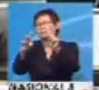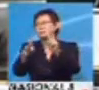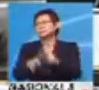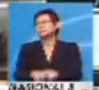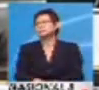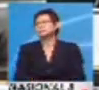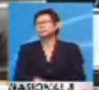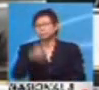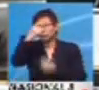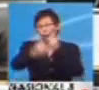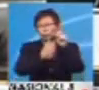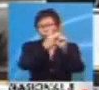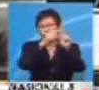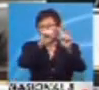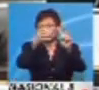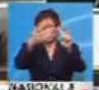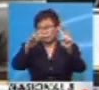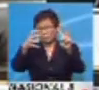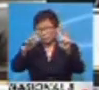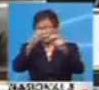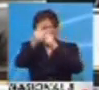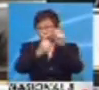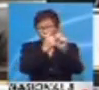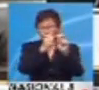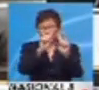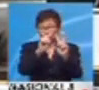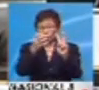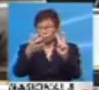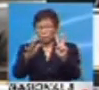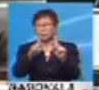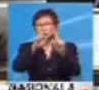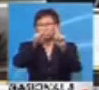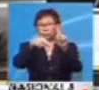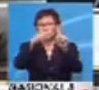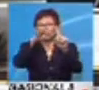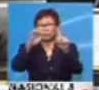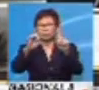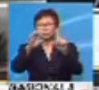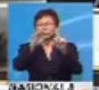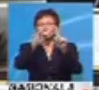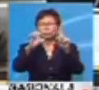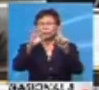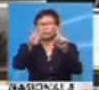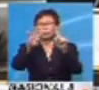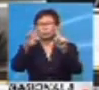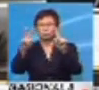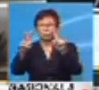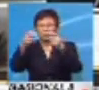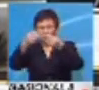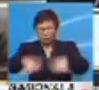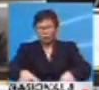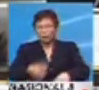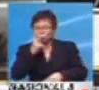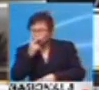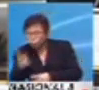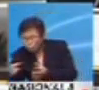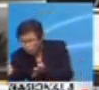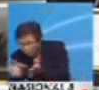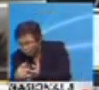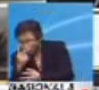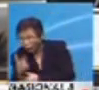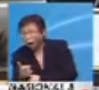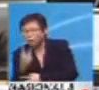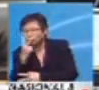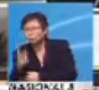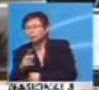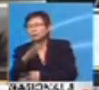manakala untuk 2015 seri 1782 orang yang hilang yang dijumpai semula